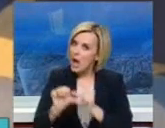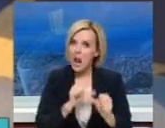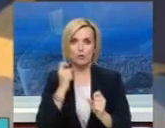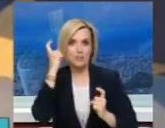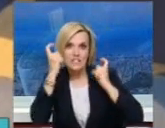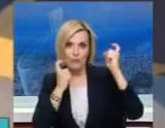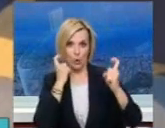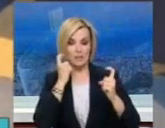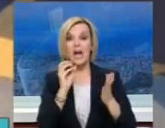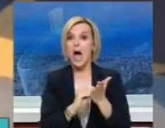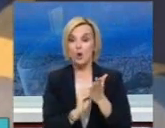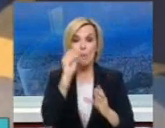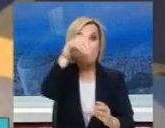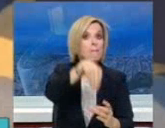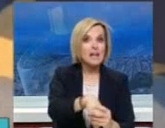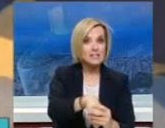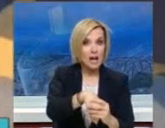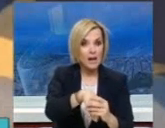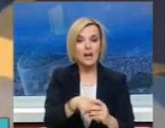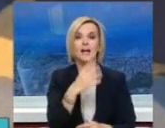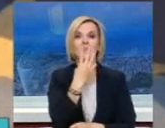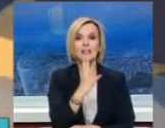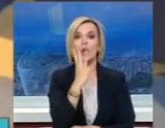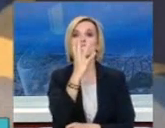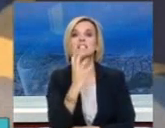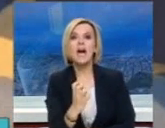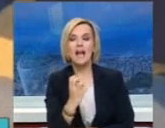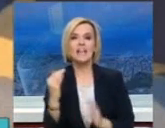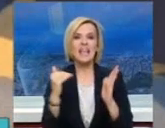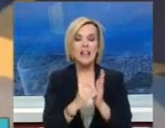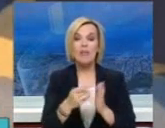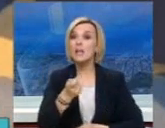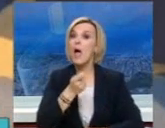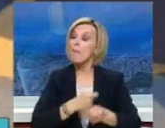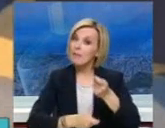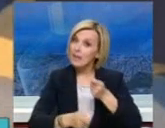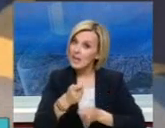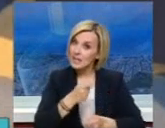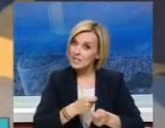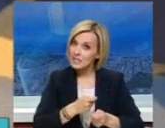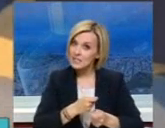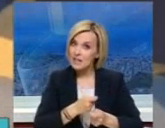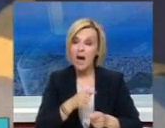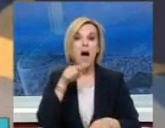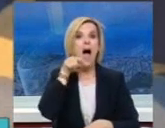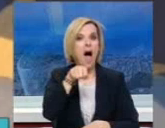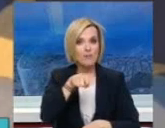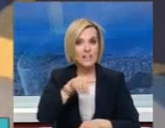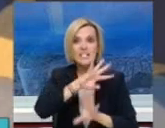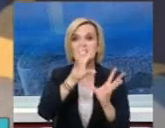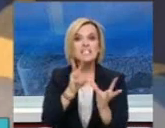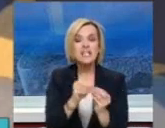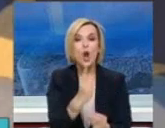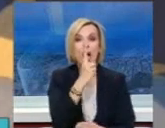ότι περιλαμβάνονται περίπου 440.000 ιδιωτικές επιχειρήσεις με 1 εκατομμύριο εργαζομένους και